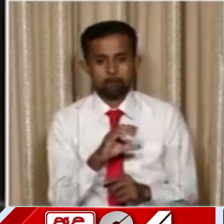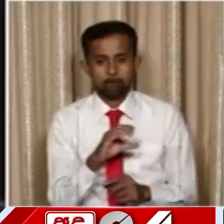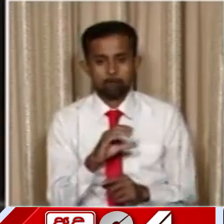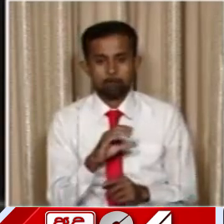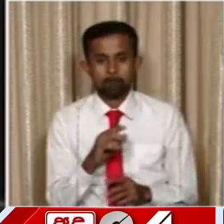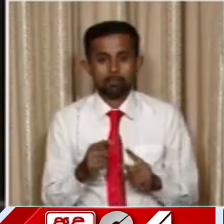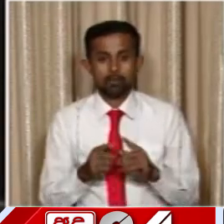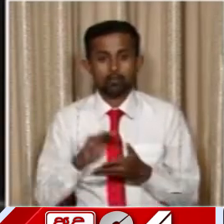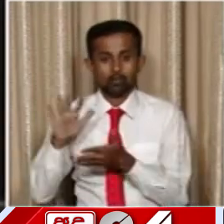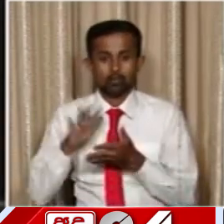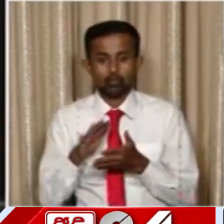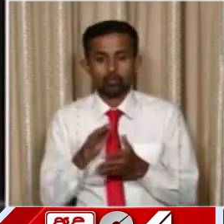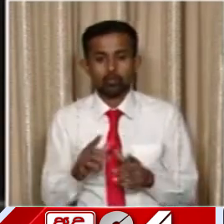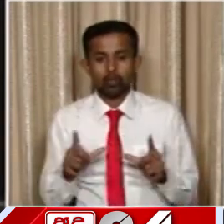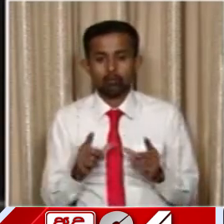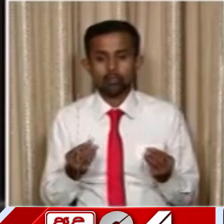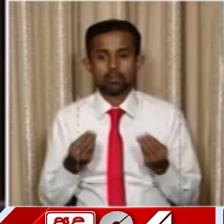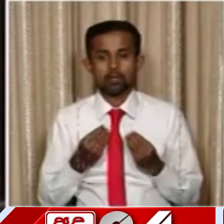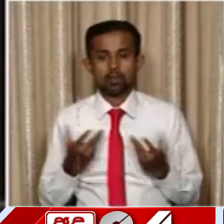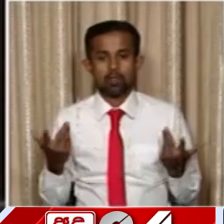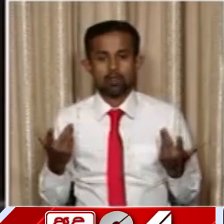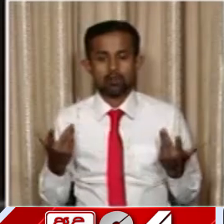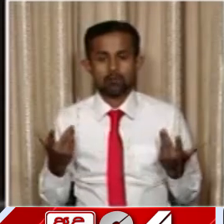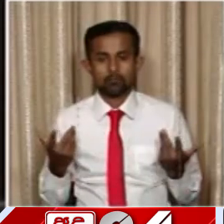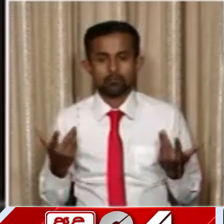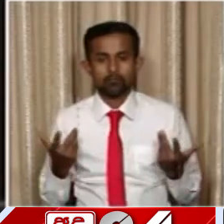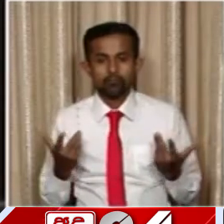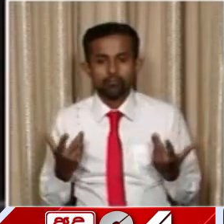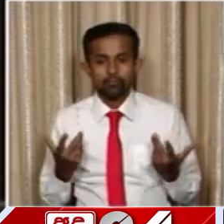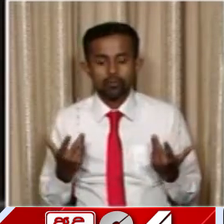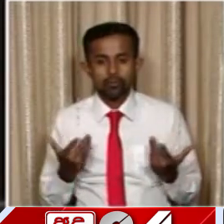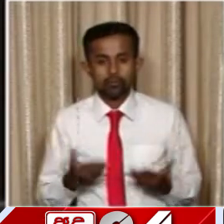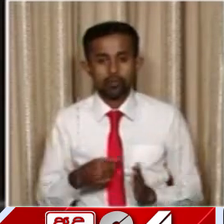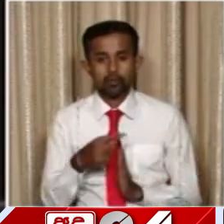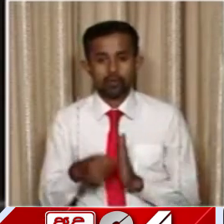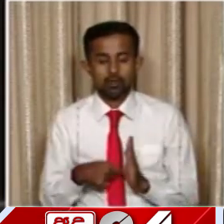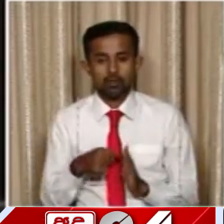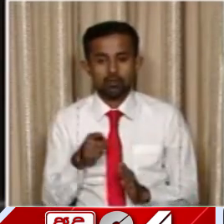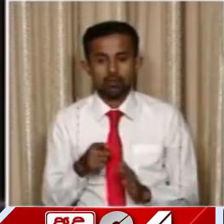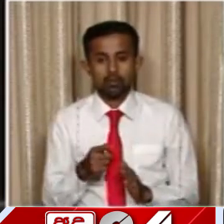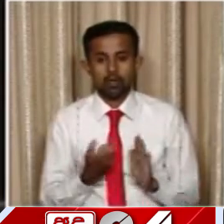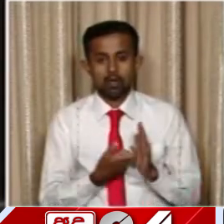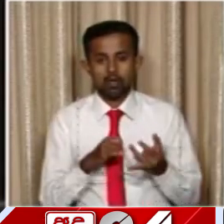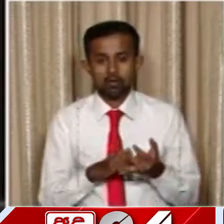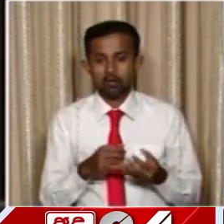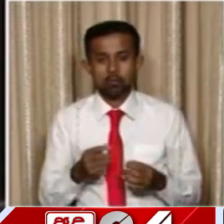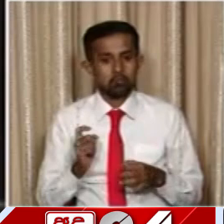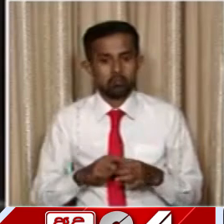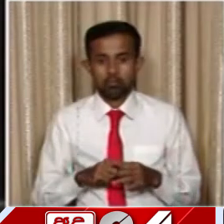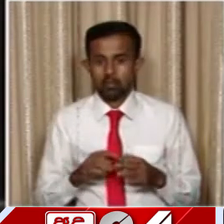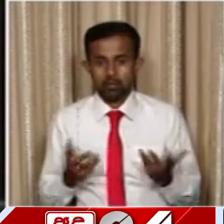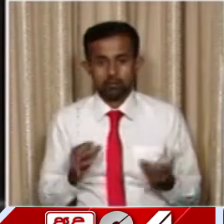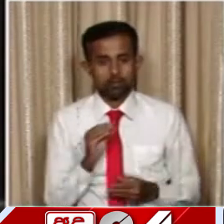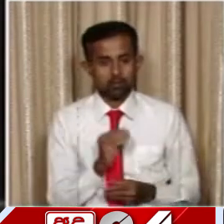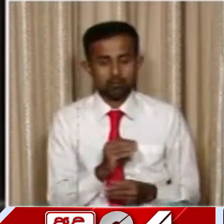ඉම්පෝට් එක්ස්පෝට් කන්ට්‍රෝල් ජෙනරල් අවසරය දෙන්නේ ගරු සභාපතිතුමනි මේ රටට අපිට රුපියල් වලින් අපිට හානියක් නැත්තම්